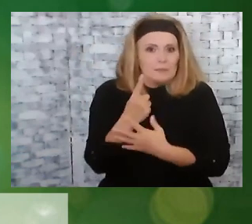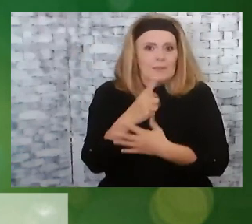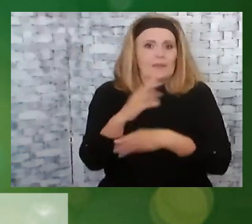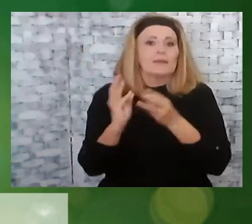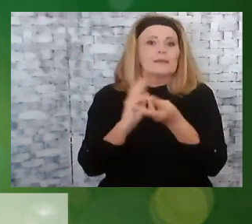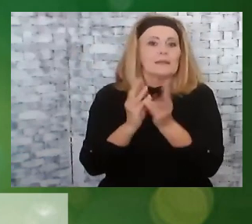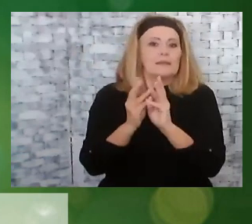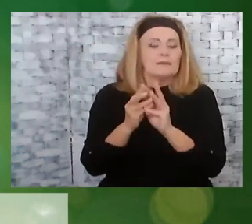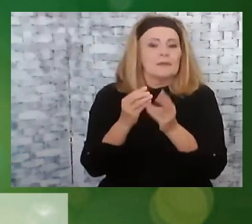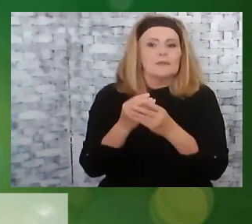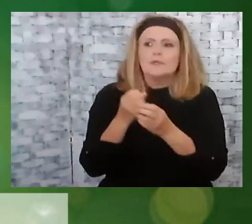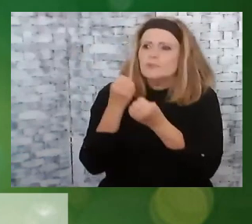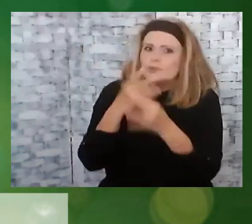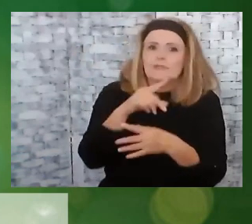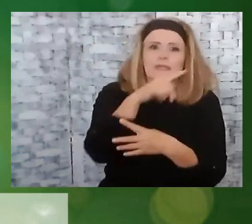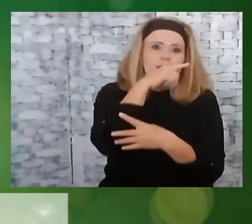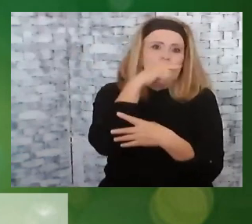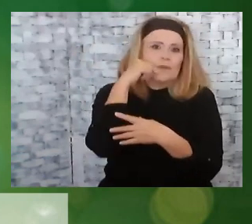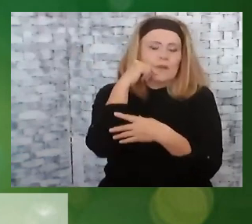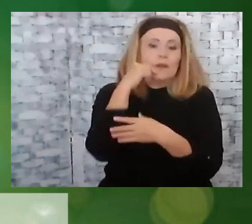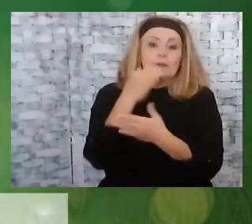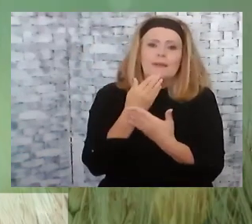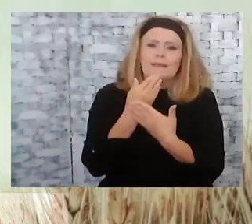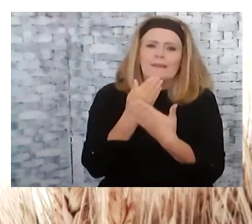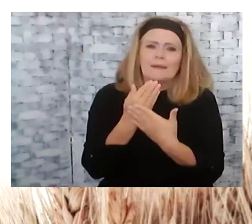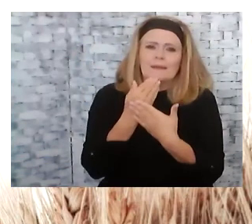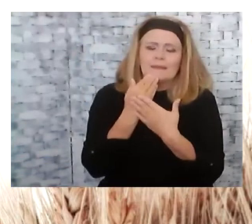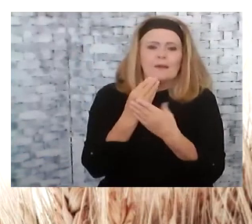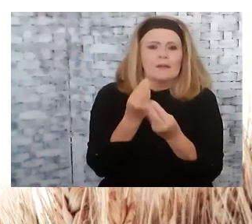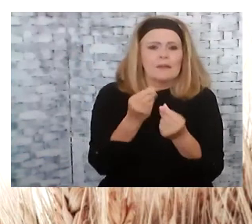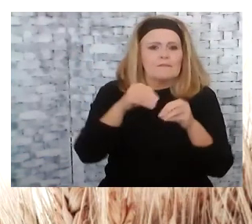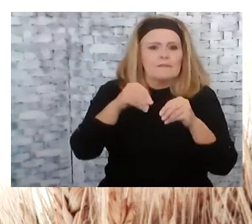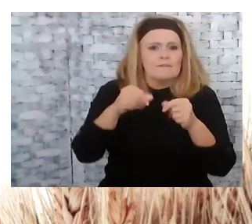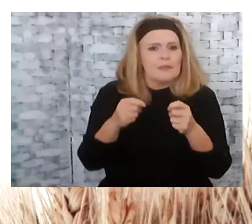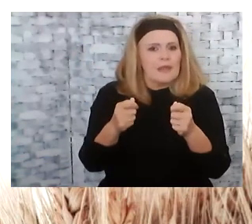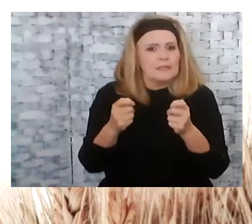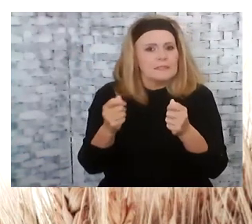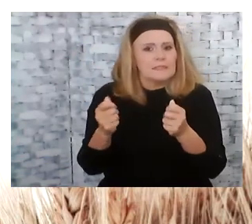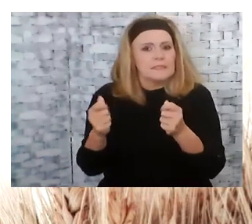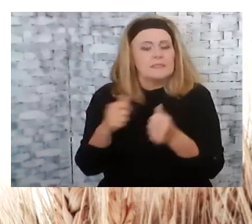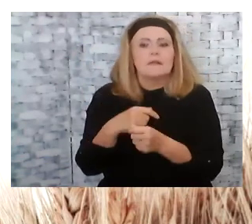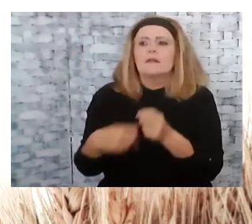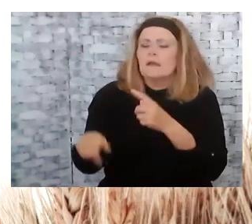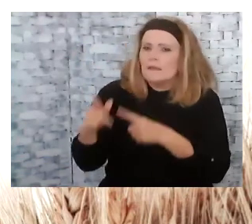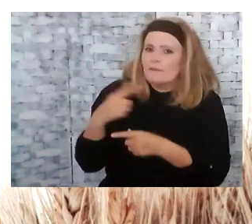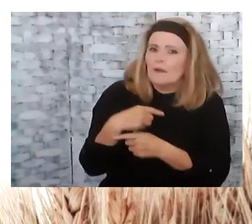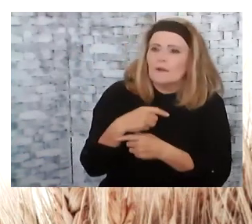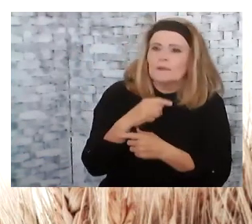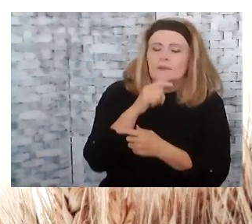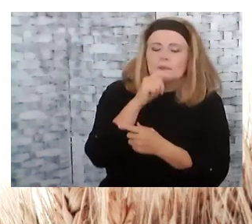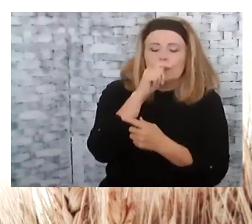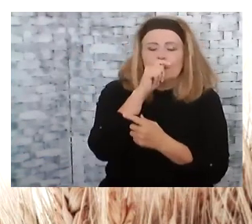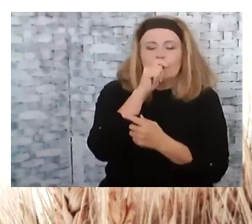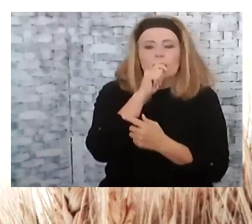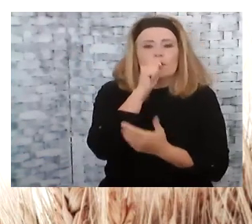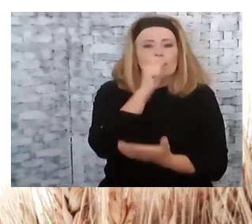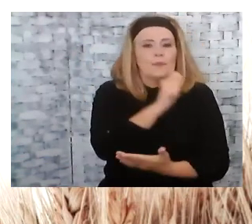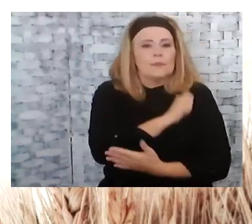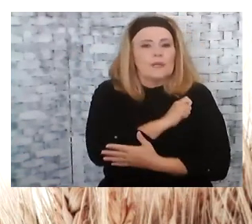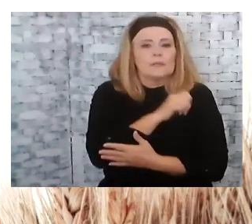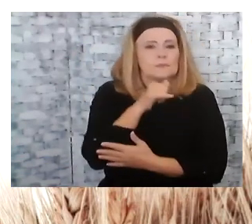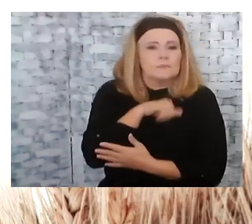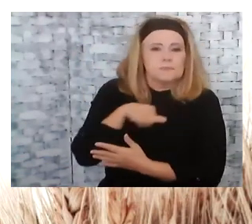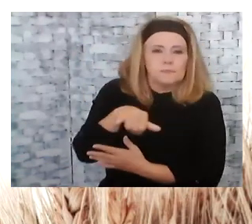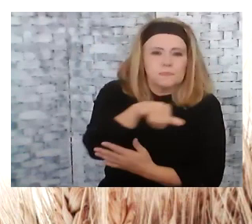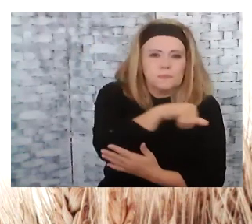ons WhatsApp nommer te stoor en jou naam na ons toe te stuur. Dankie ook vir finansiële offergawes wat nog steeds getrou gegee